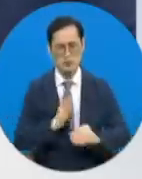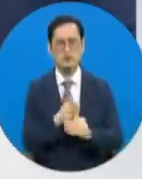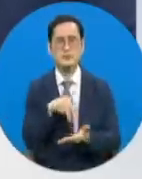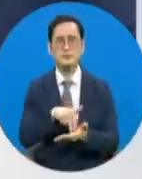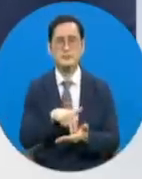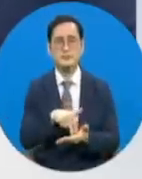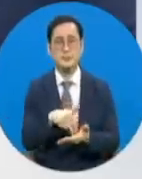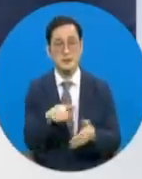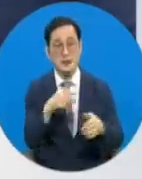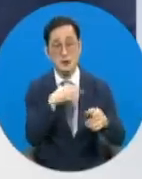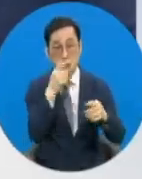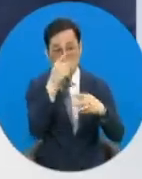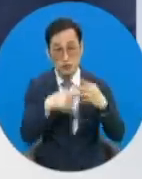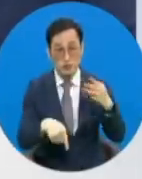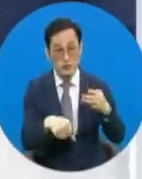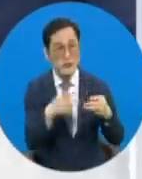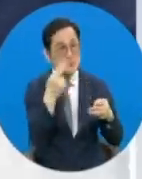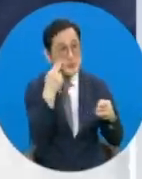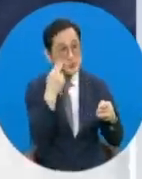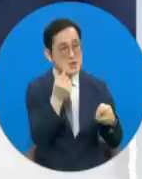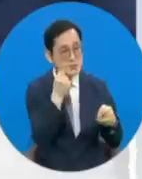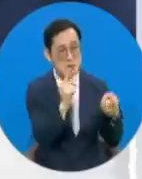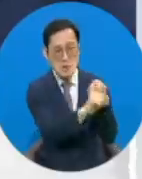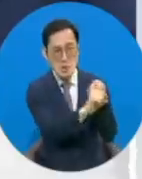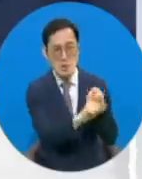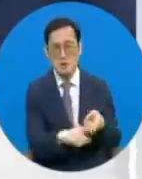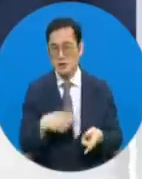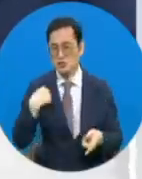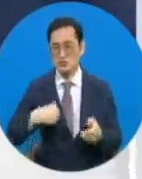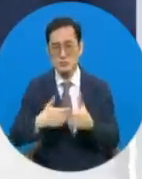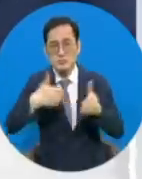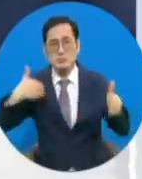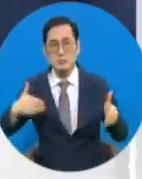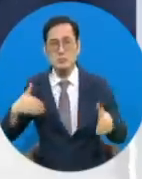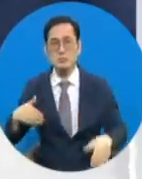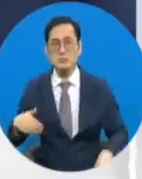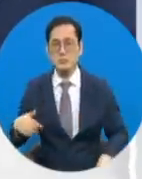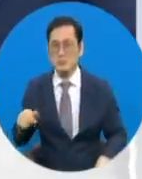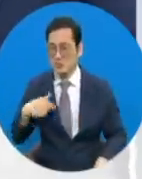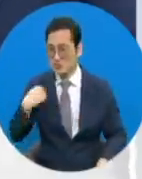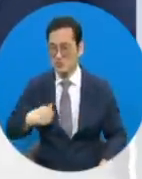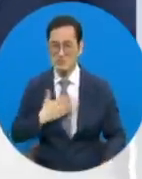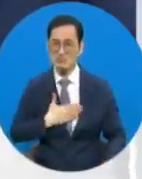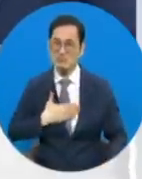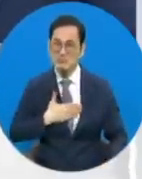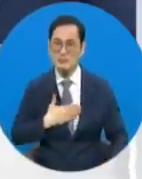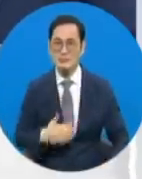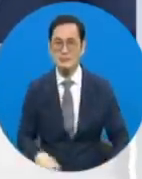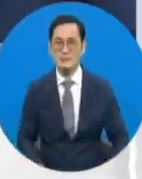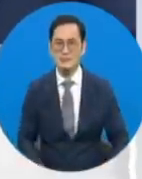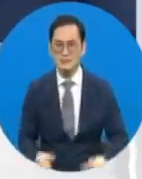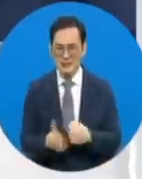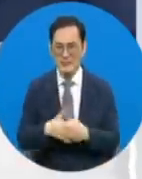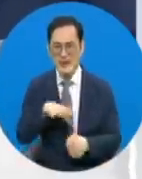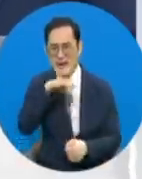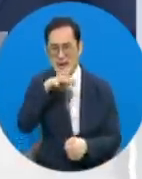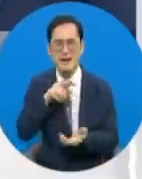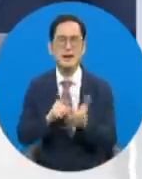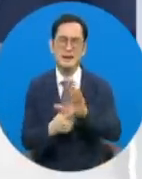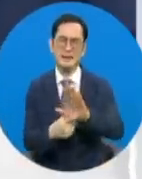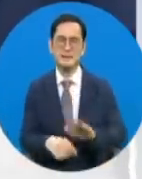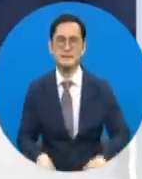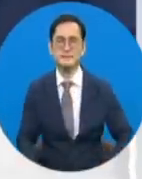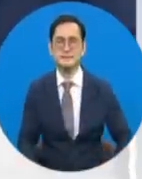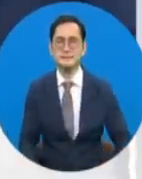아예 미국 편, 일본 편 들어버려서 중국과의 관계를 거의 당교 수준까지 이끌어 놨었거든요. 그렇기 때문에 본인들이 입장을 피력한 것 같고요.